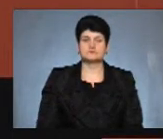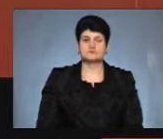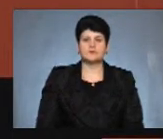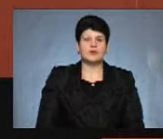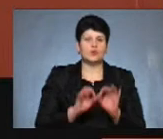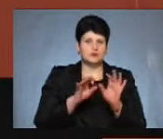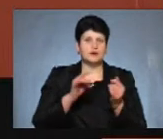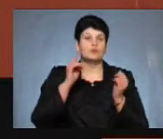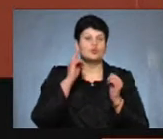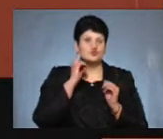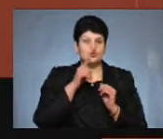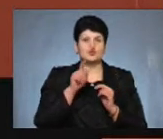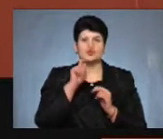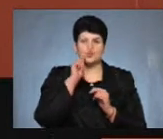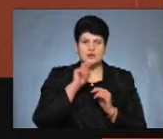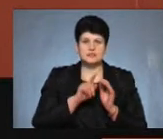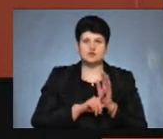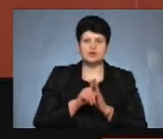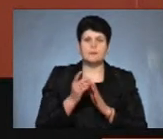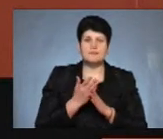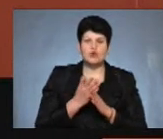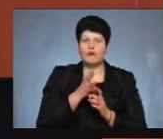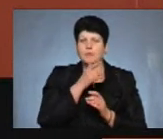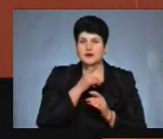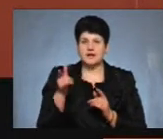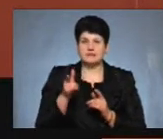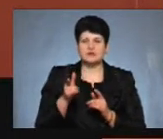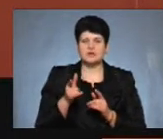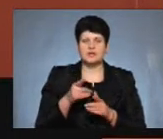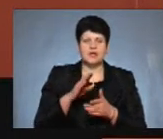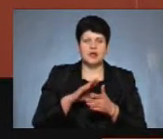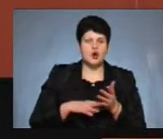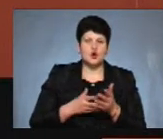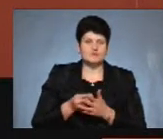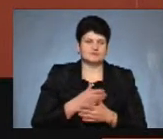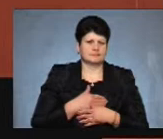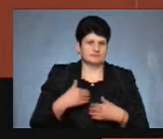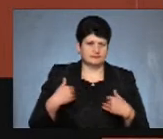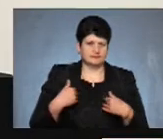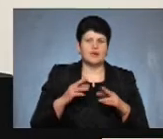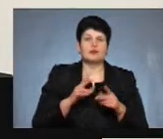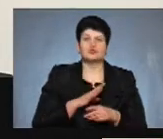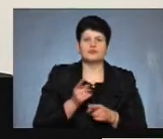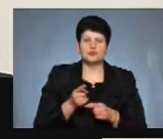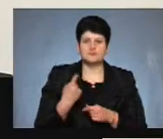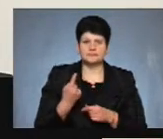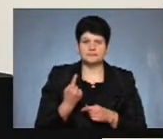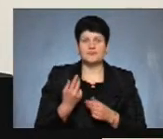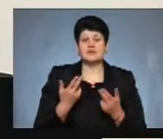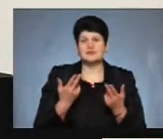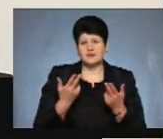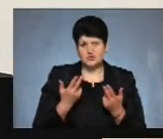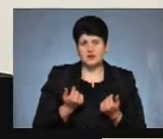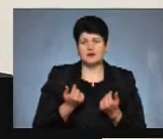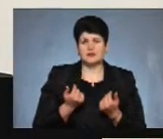Ми почули, що українці спочатку пільгового періоду розмитнювали неохоче. Як це відбувалось на Тернопільщині? Звичайно,